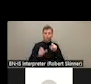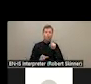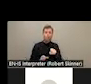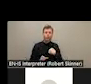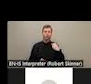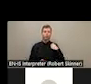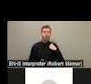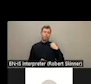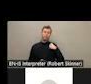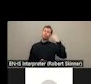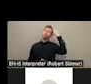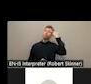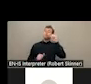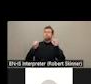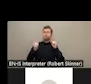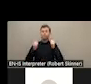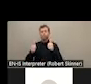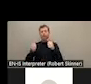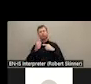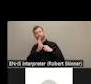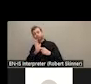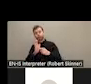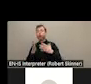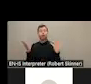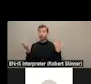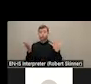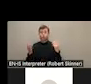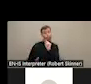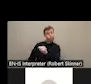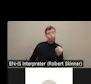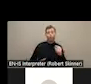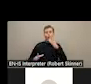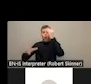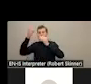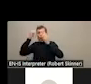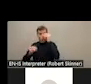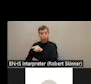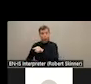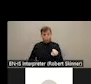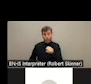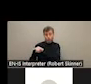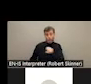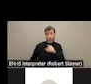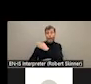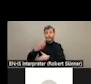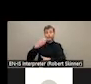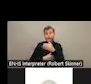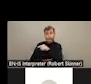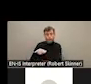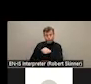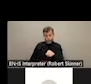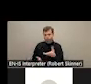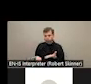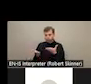aux apprenants, à tous les apprenants, y compris les apprenants handicapés, la possibilité d'être autonomes, le plus